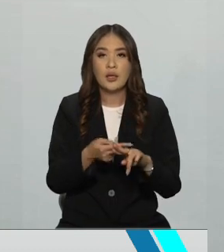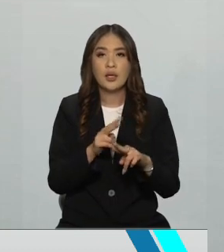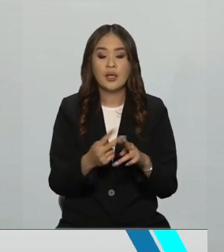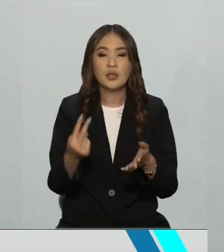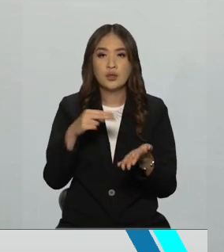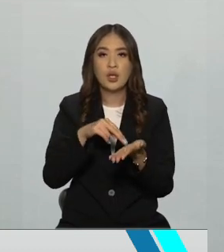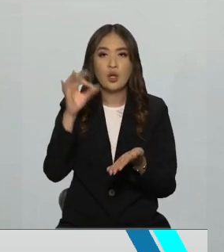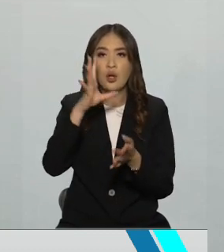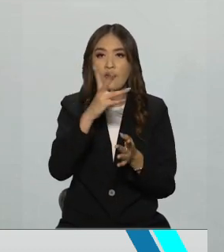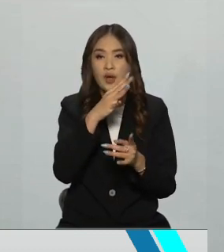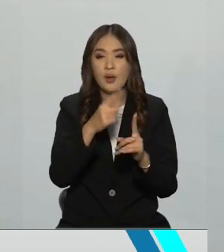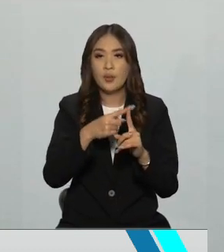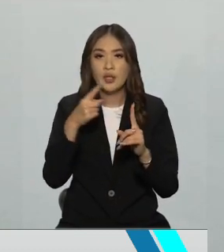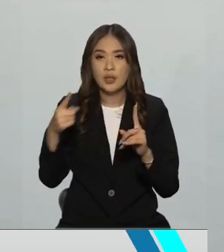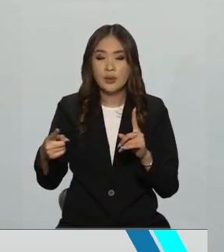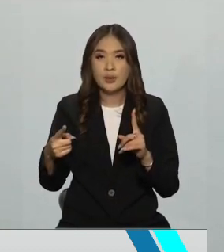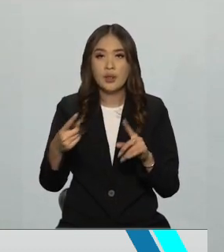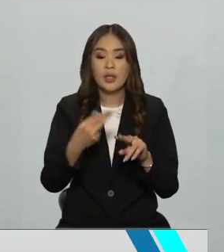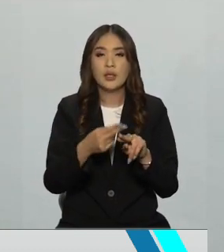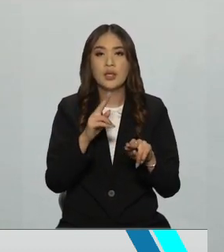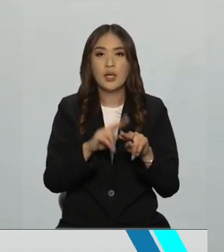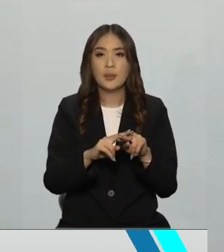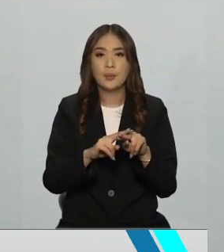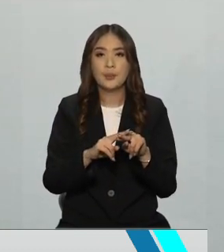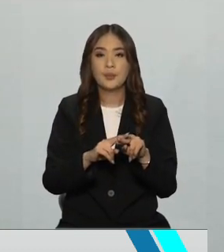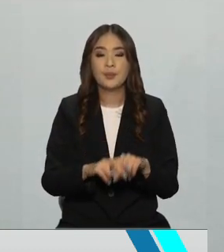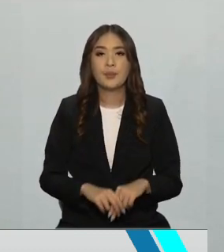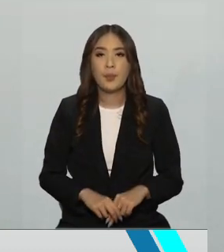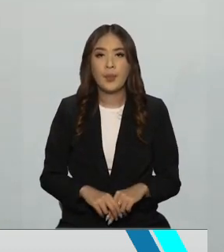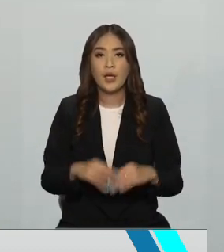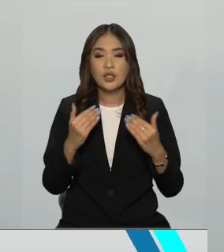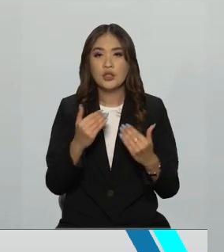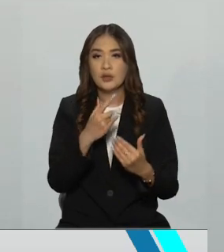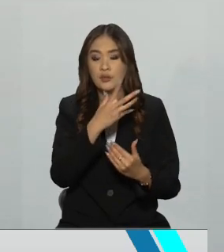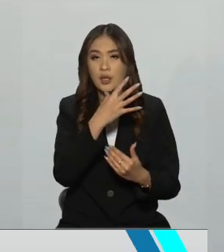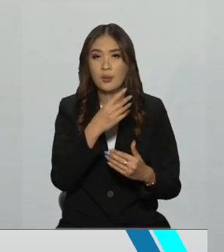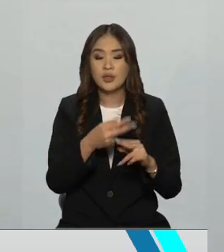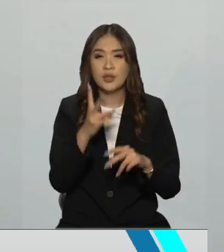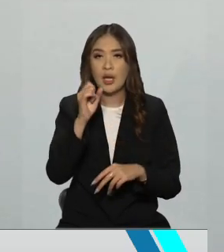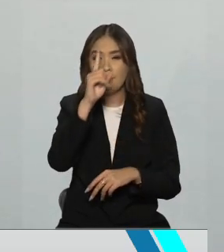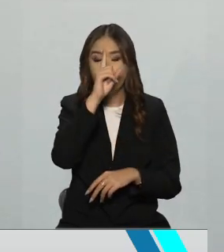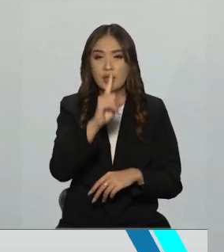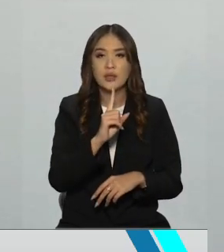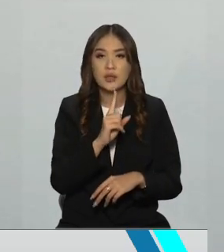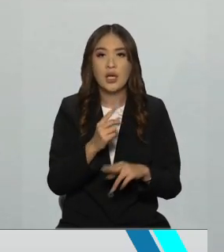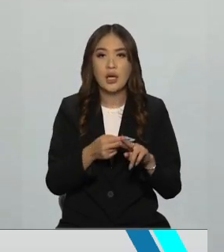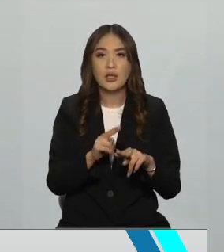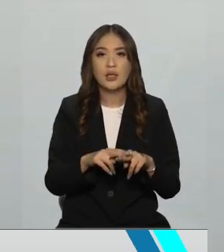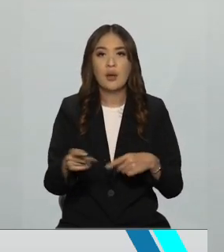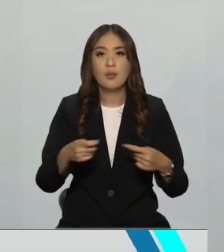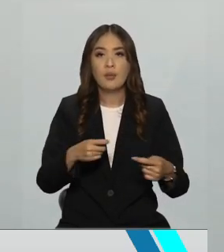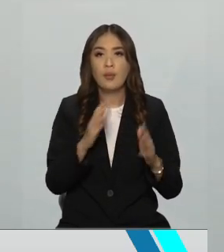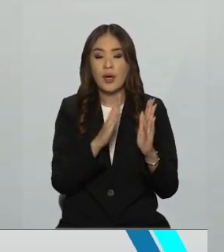инфраструктуры на текущий момент и степ-бай-степ идти. То есть, потому что на текущий момент там за месяц привести инфраструктуру в